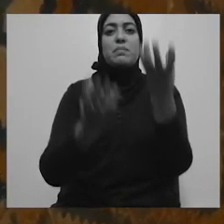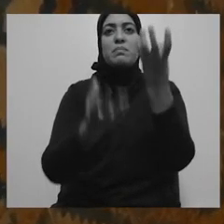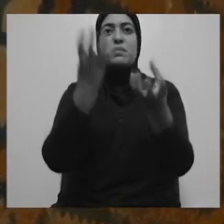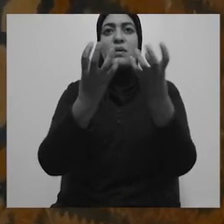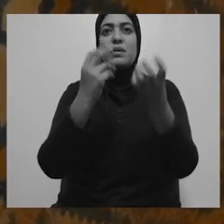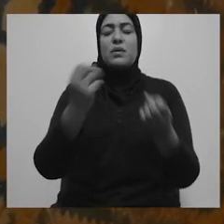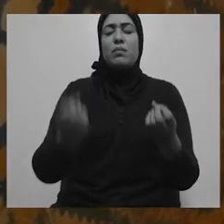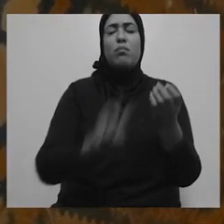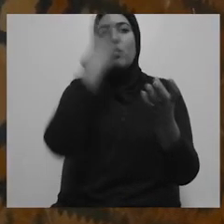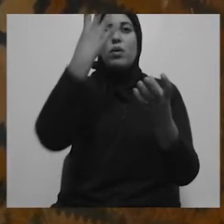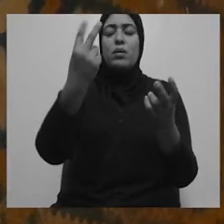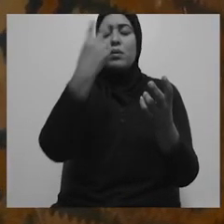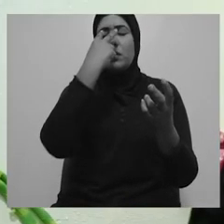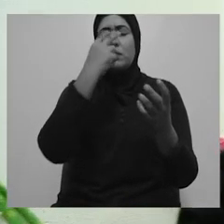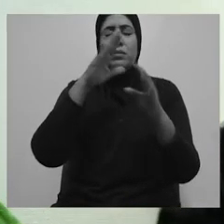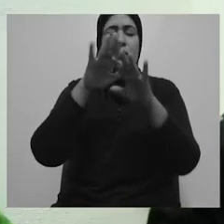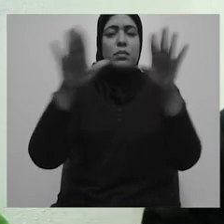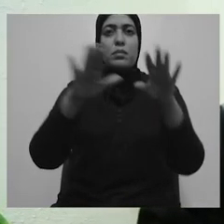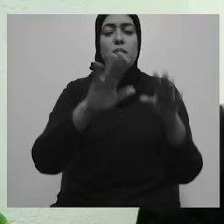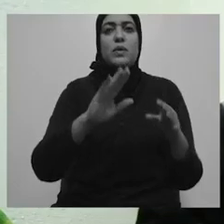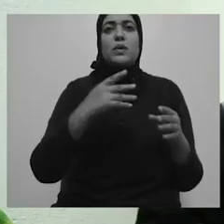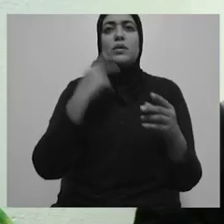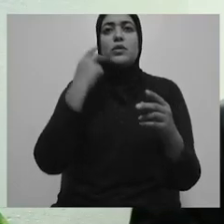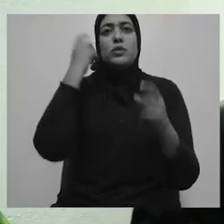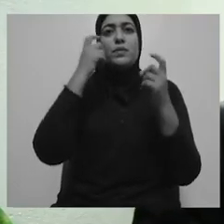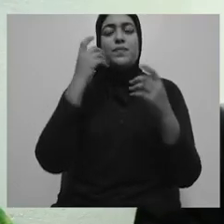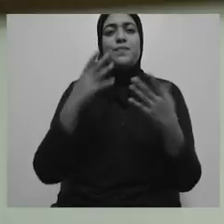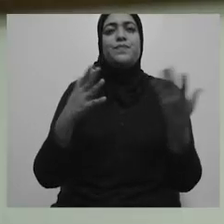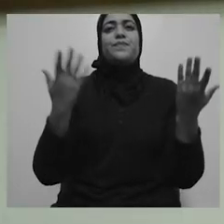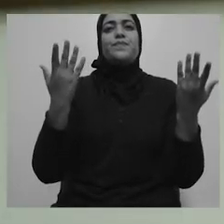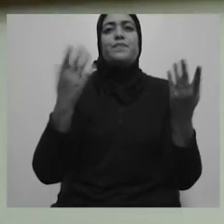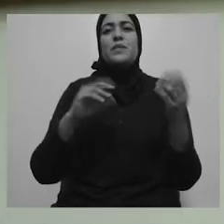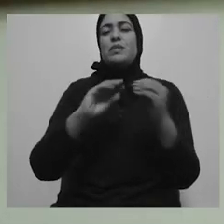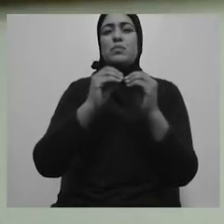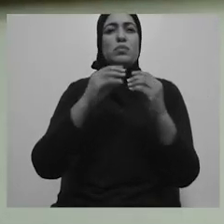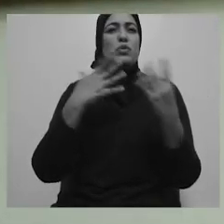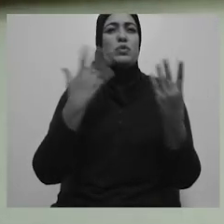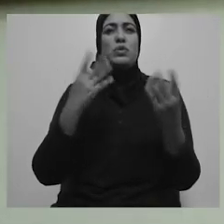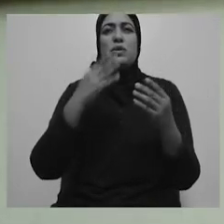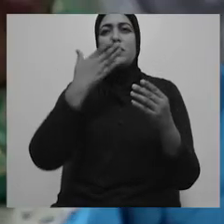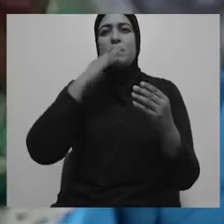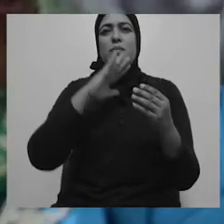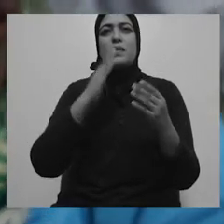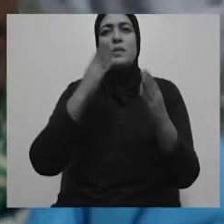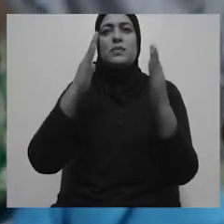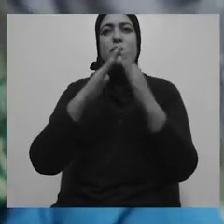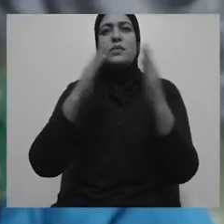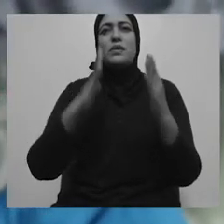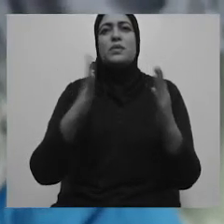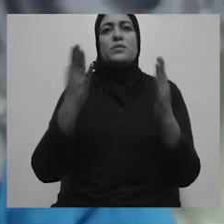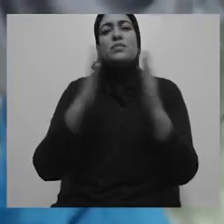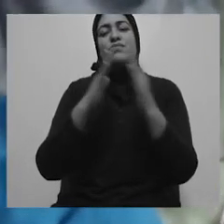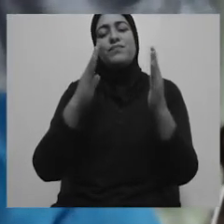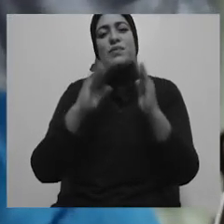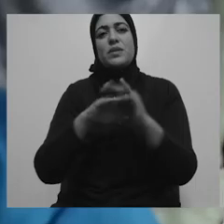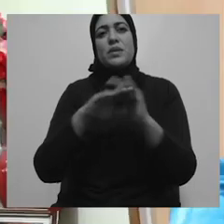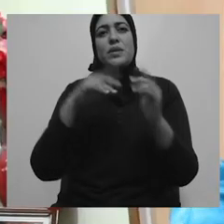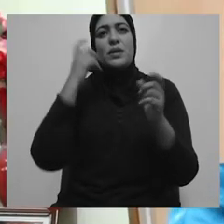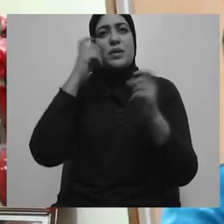hicham pas prédire qui est le président est en fait qui est une personne qui a perdu la vue suite à un